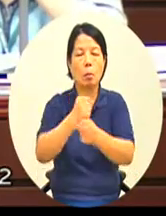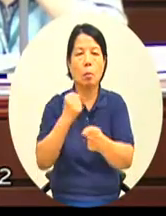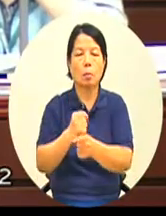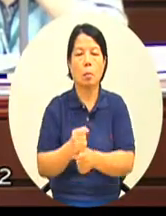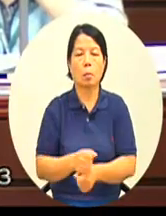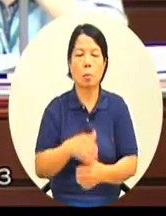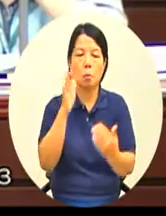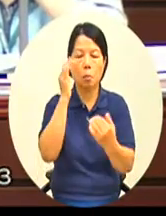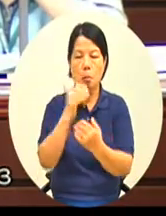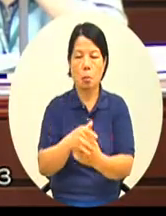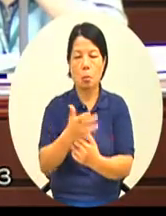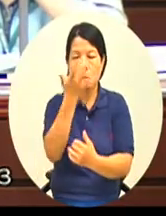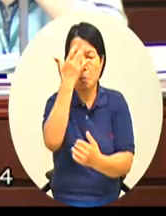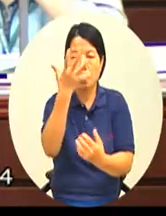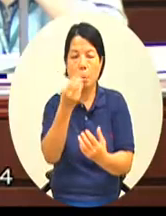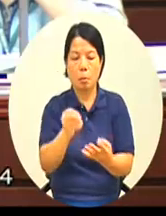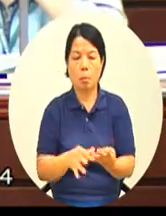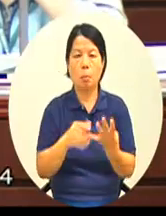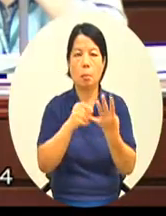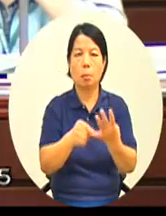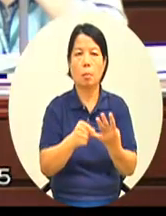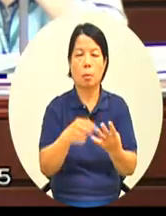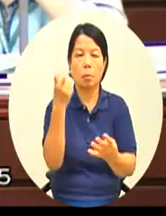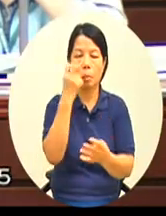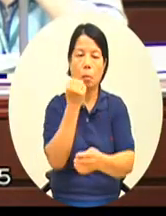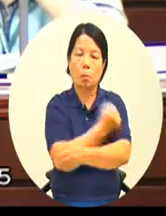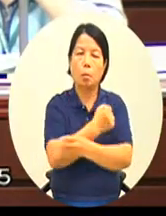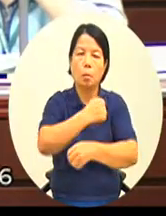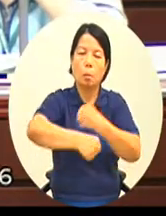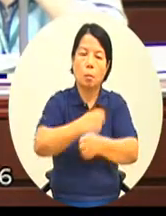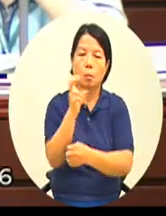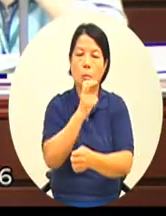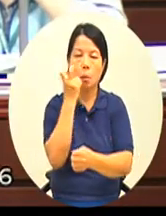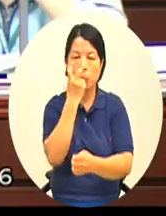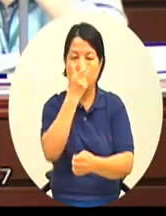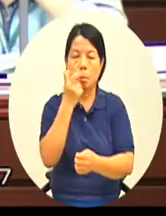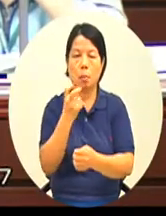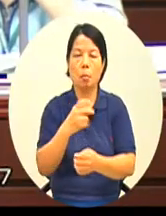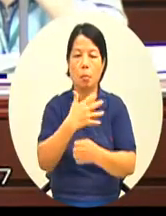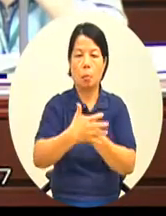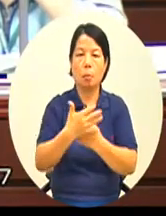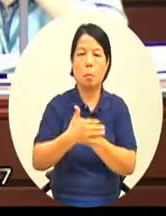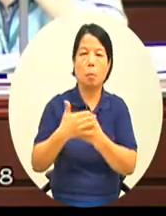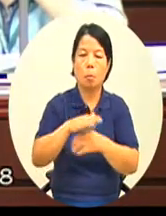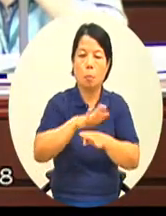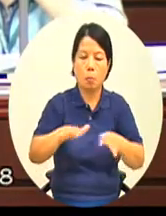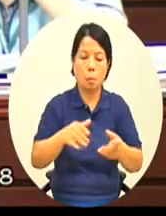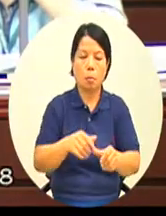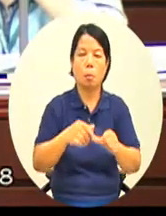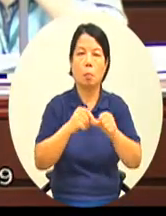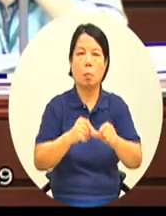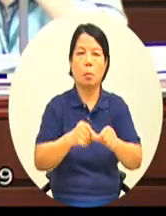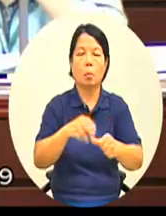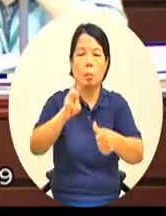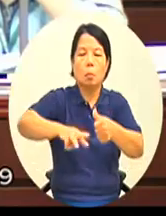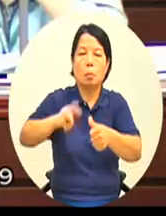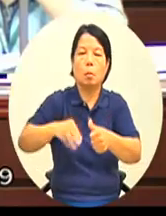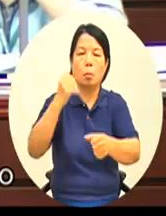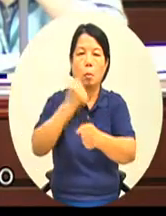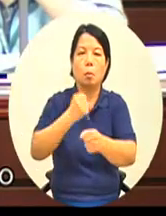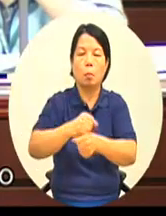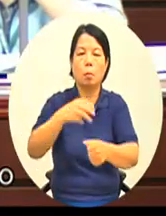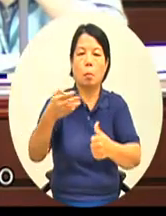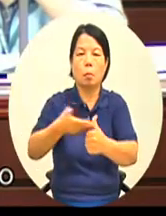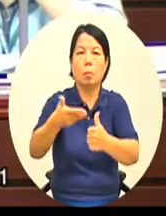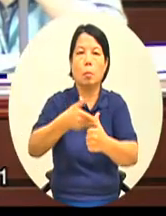有障碍的。那另外一个劳动检查，捍卫我们劳工朋友的工作安全。那还有一个训练就业，就是培训我